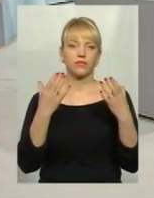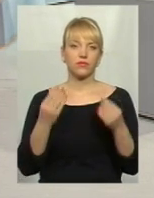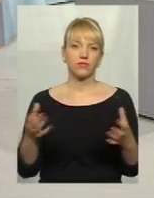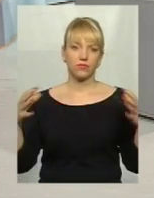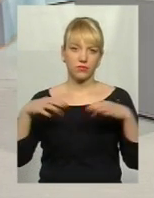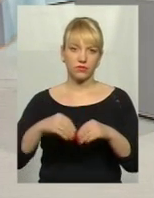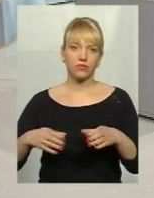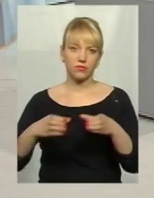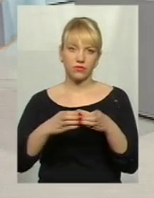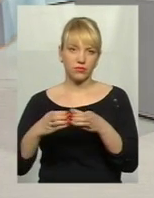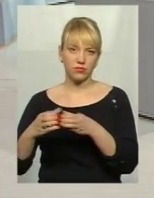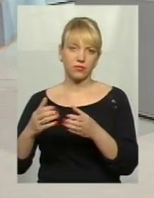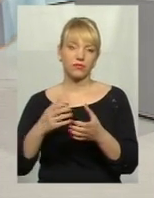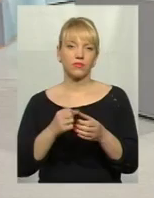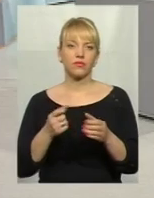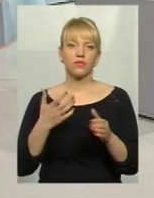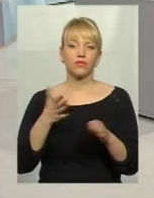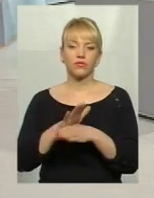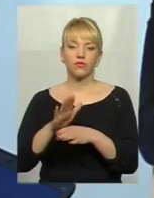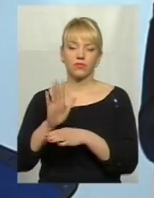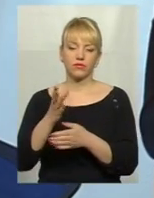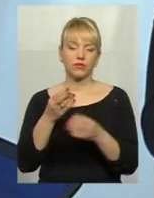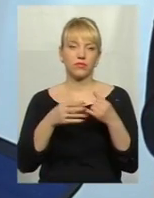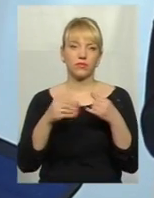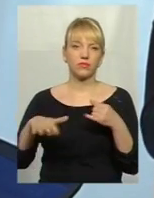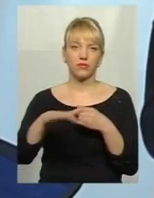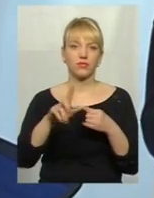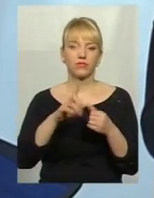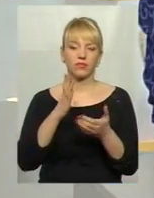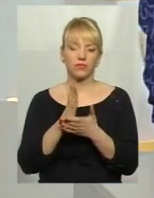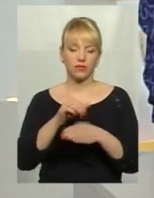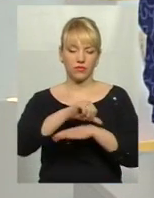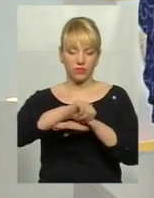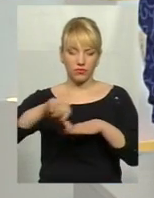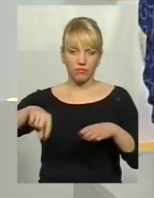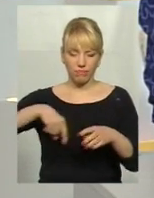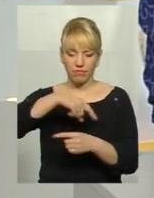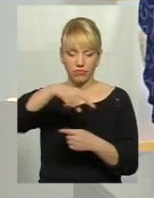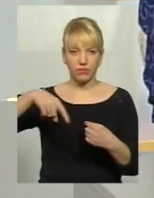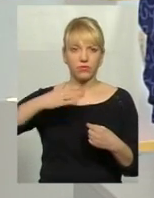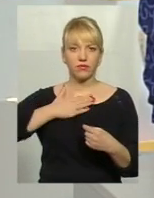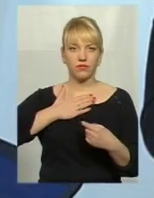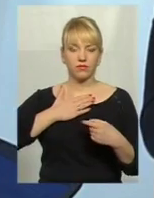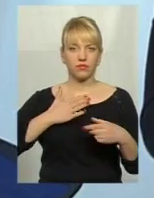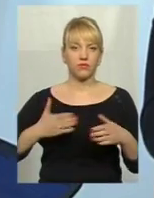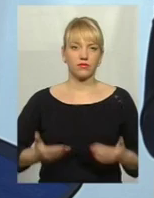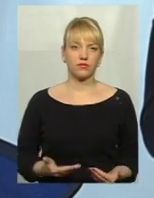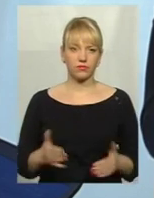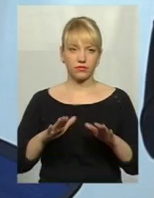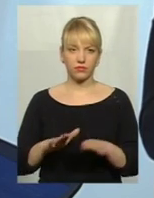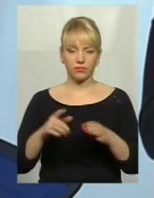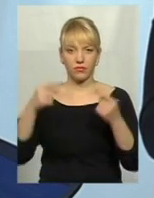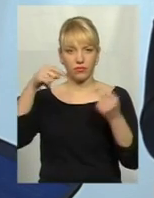громади розпоряджаються тільки земельним ресурсом, який є в межах населеного пункту, відповідно до діючого законодавства.